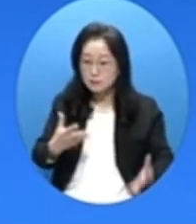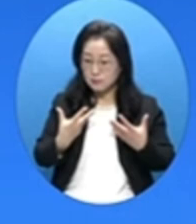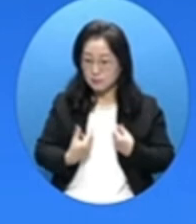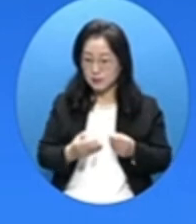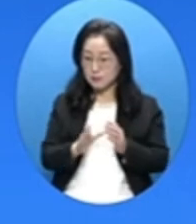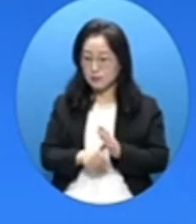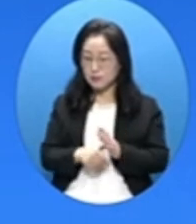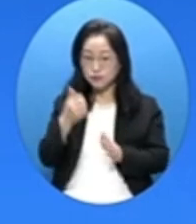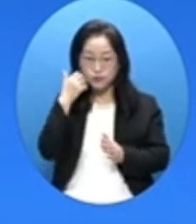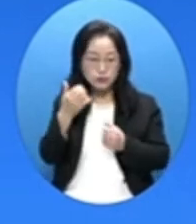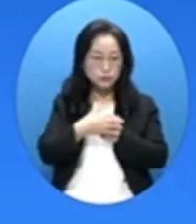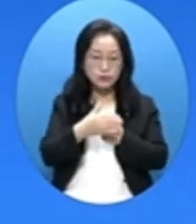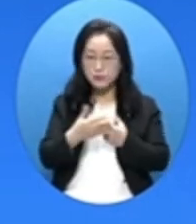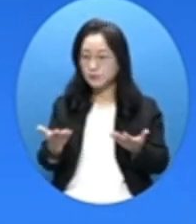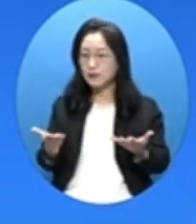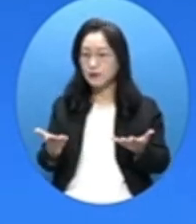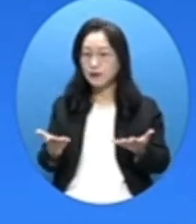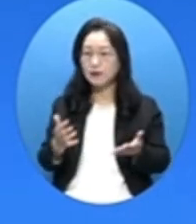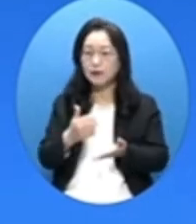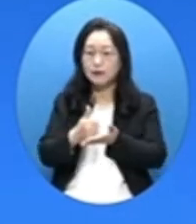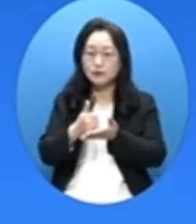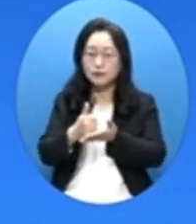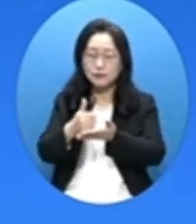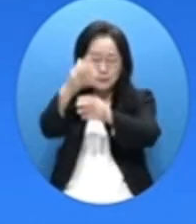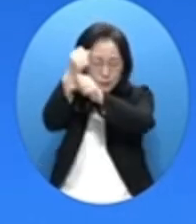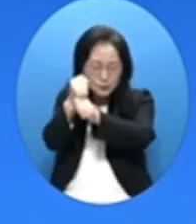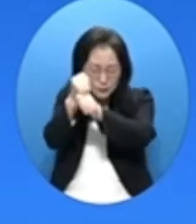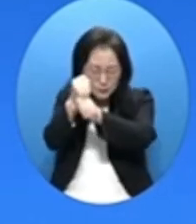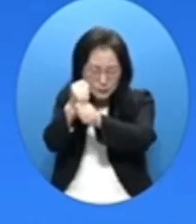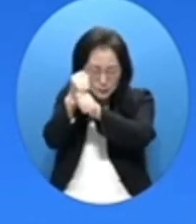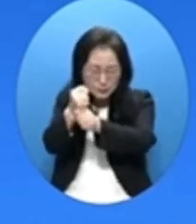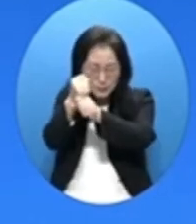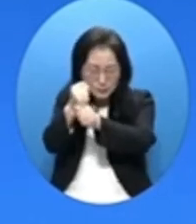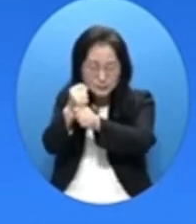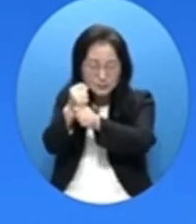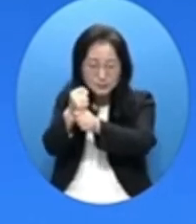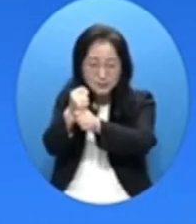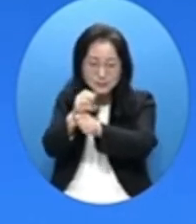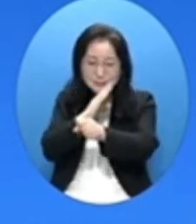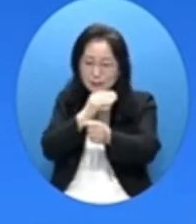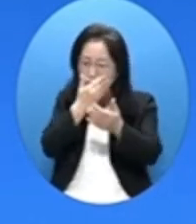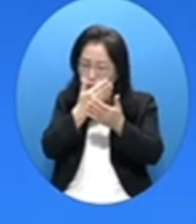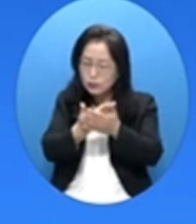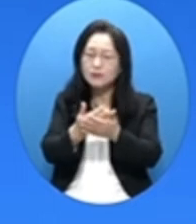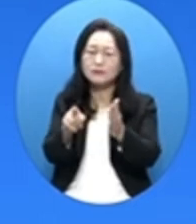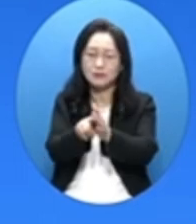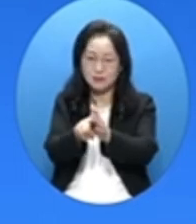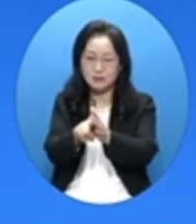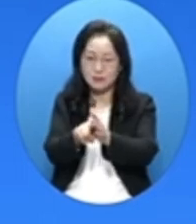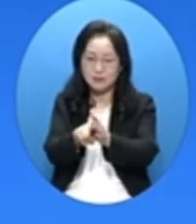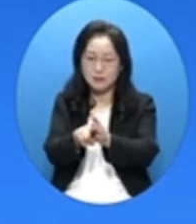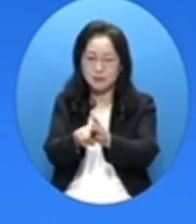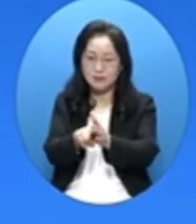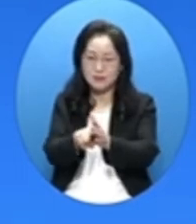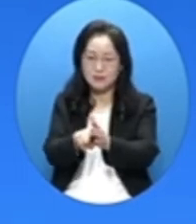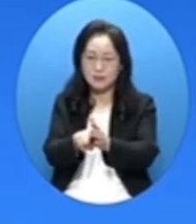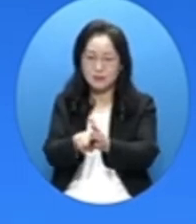그 누구도 도하지 않을 때 주님을 붙잡고 나가는 것은 참으로 귀한 신앙인 것입니다